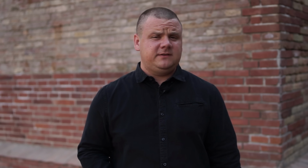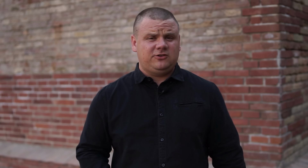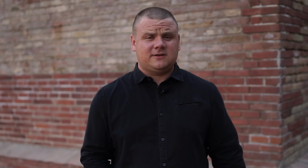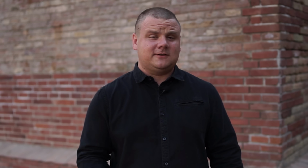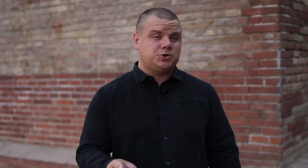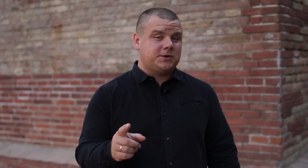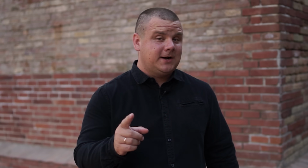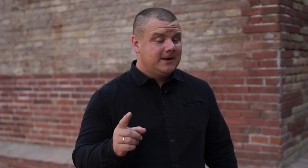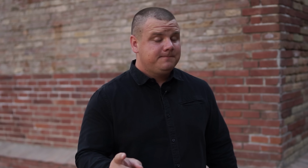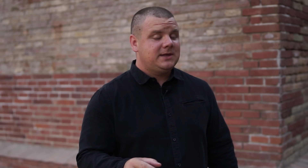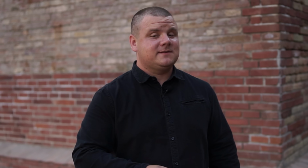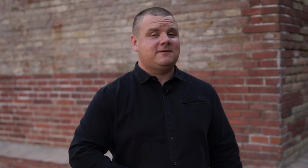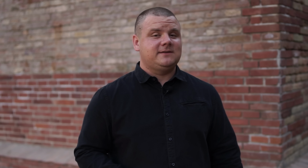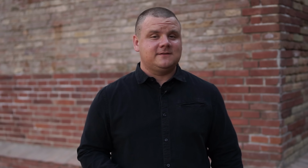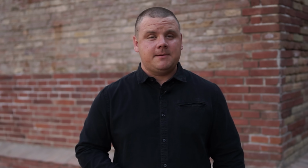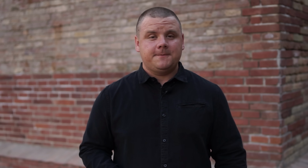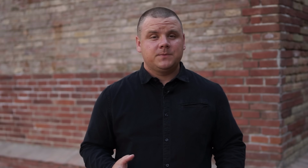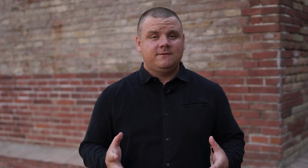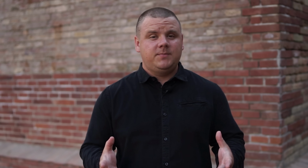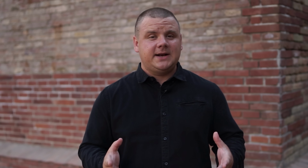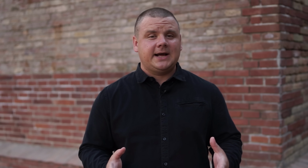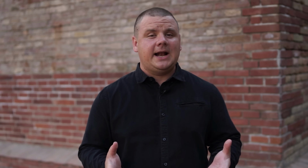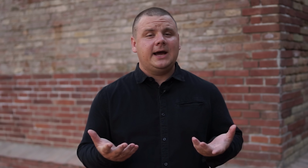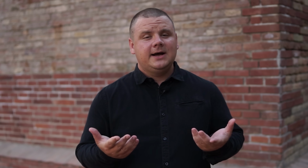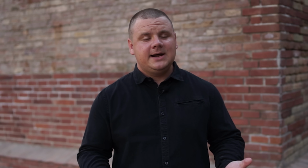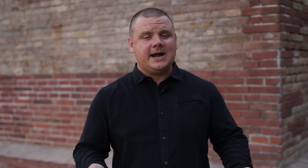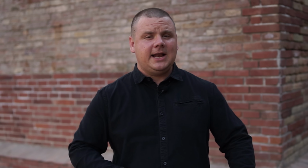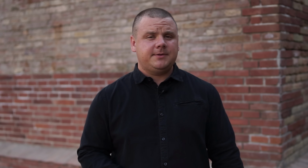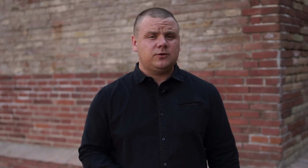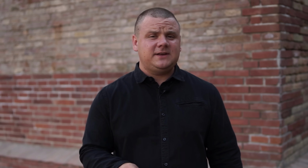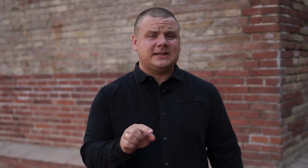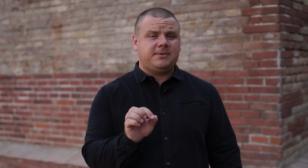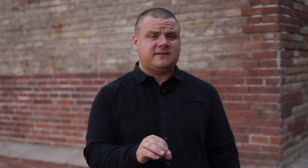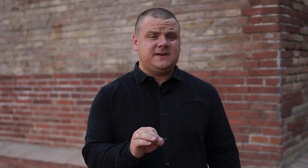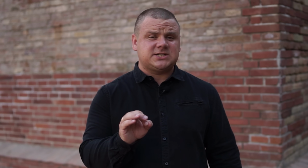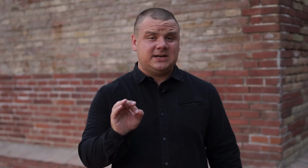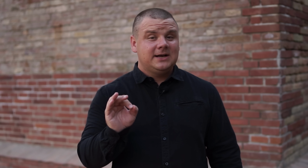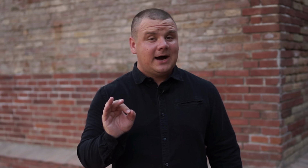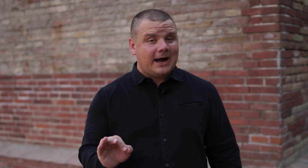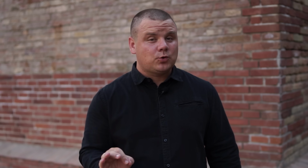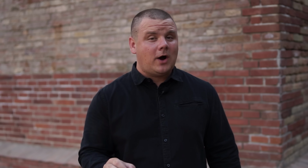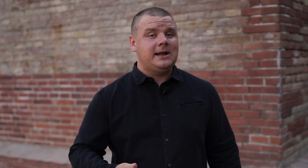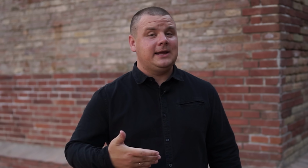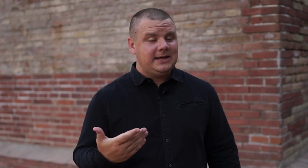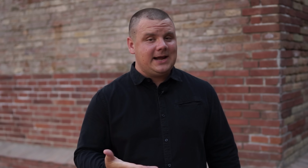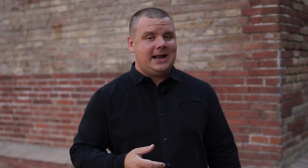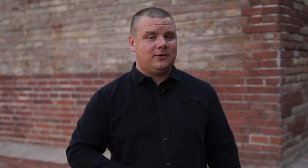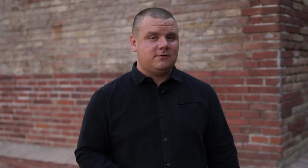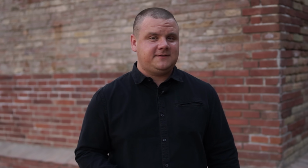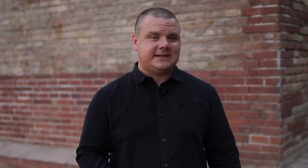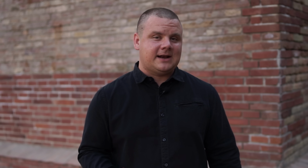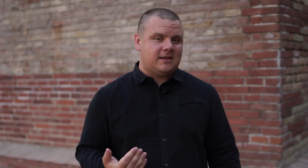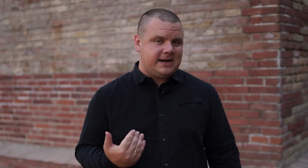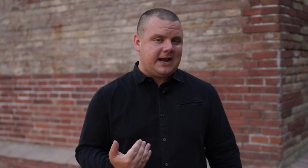помните про политических заключенных и оставайтесь с нами. Вы были на канале «Реальная Беларусь», и это были свежие, актуальные и